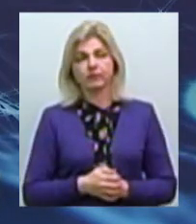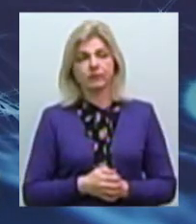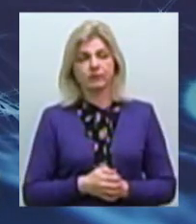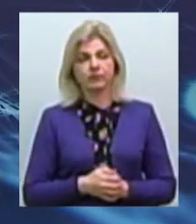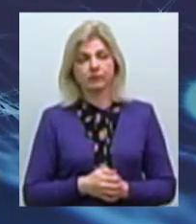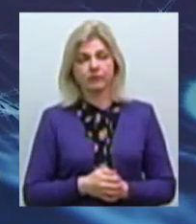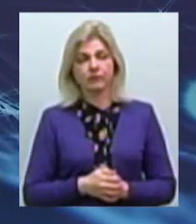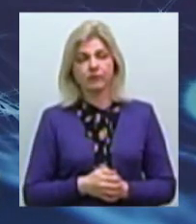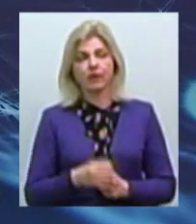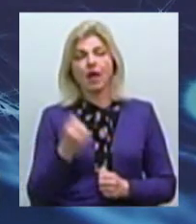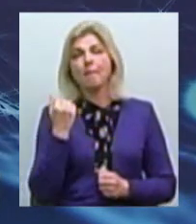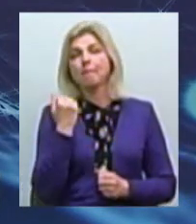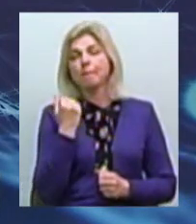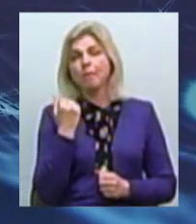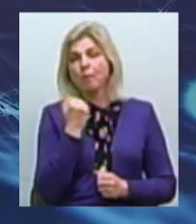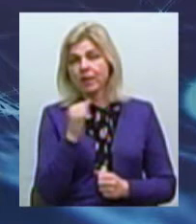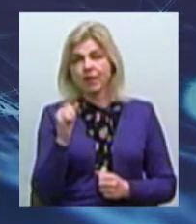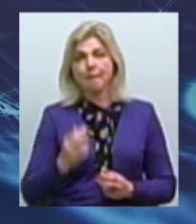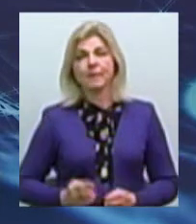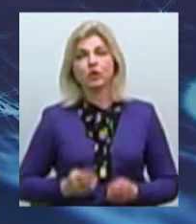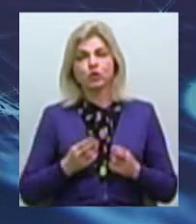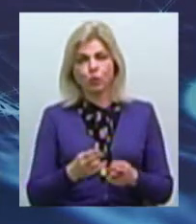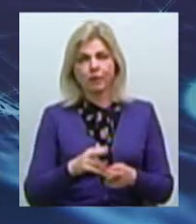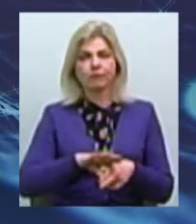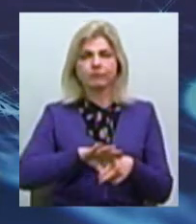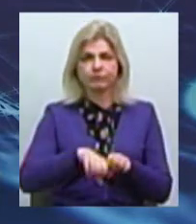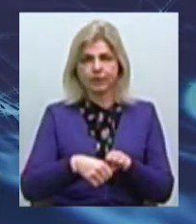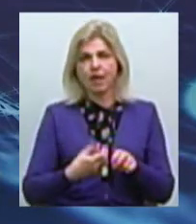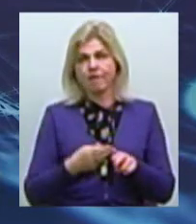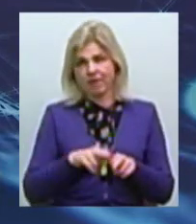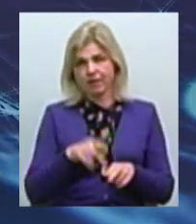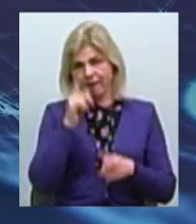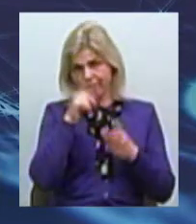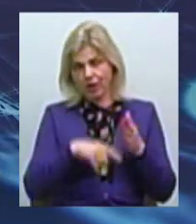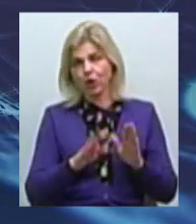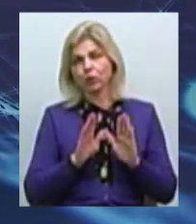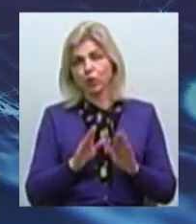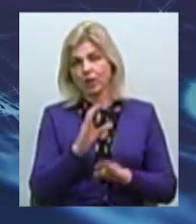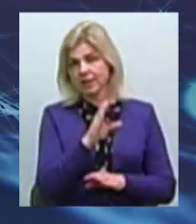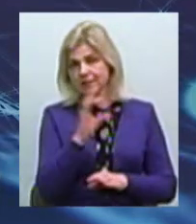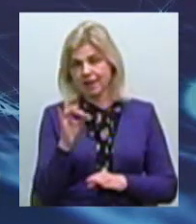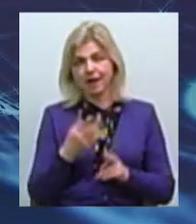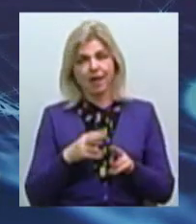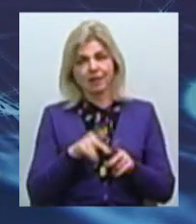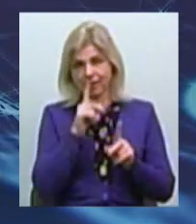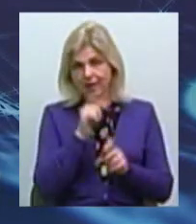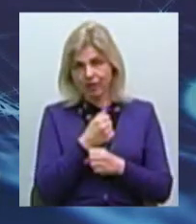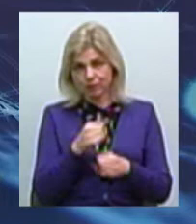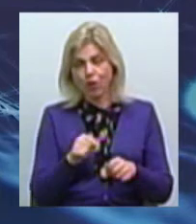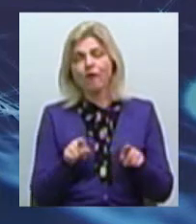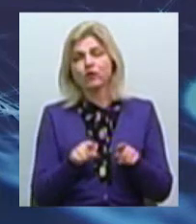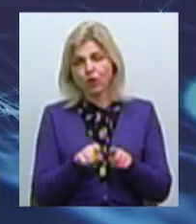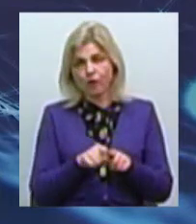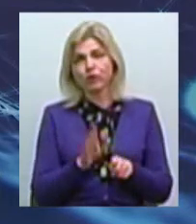победить преступность искоренить в это верили только в советском союзе ее невозможно все равно будут